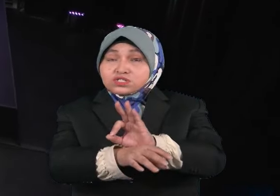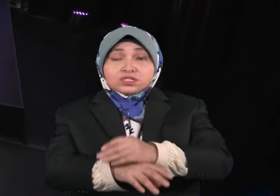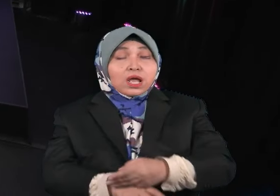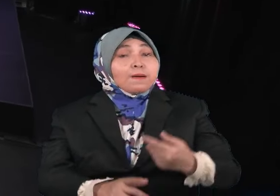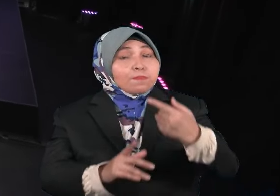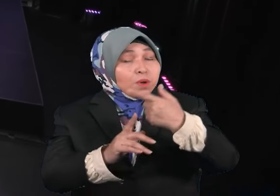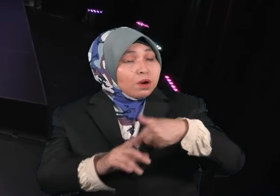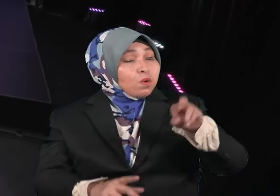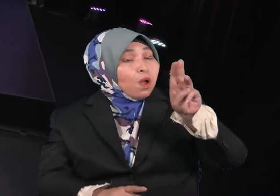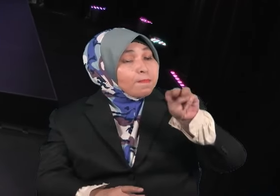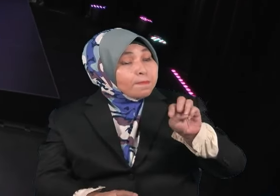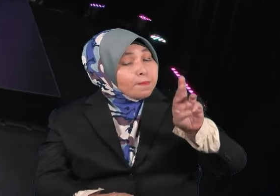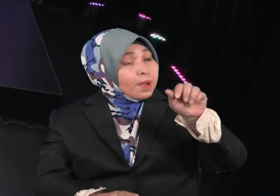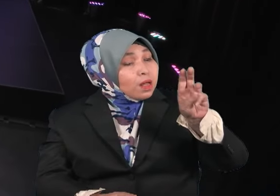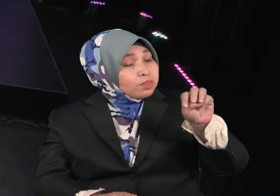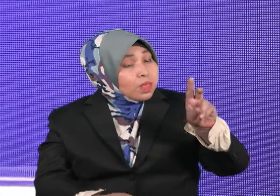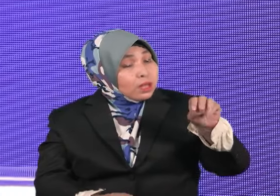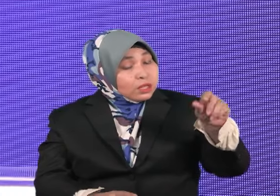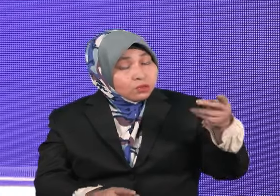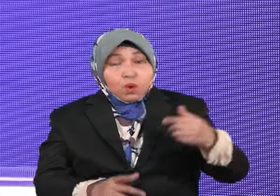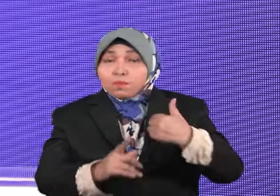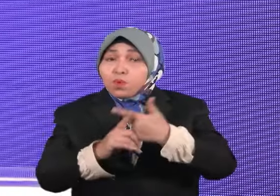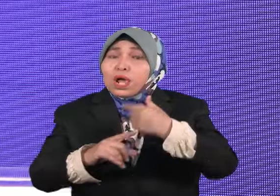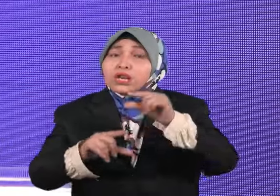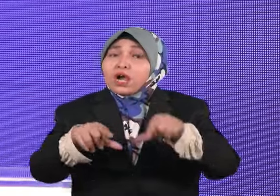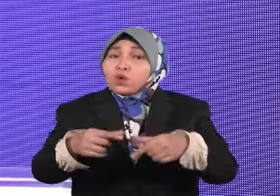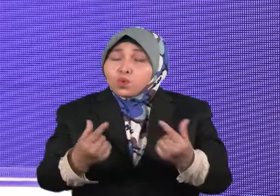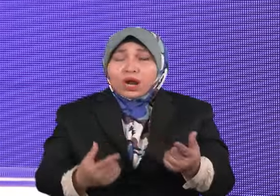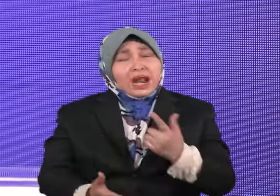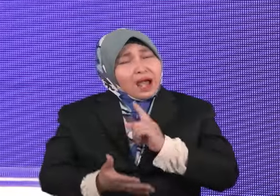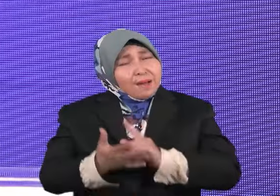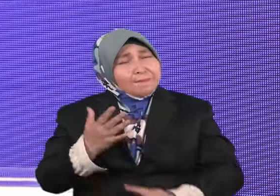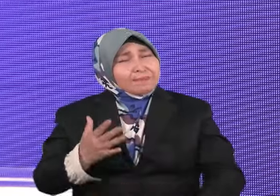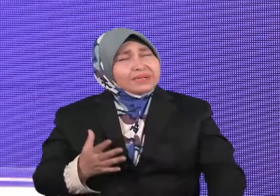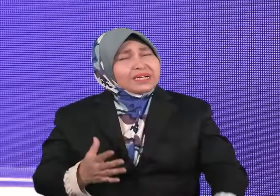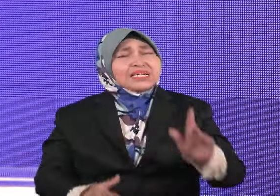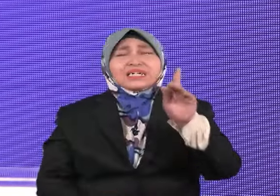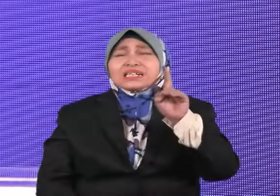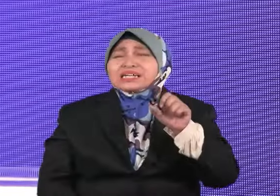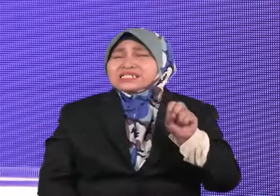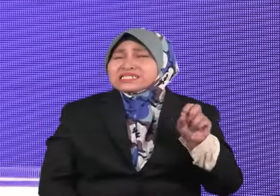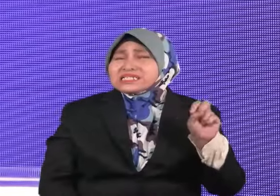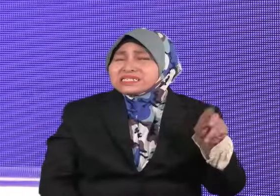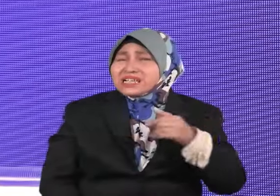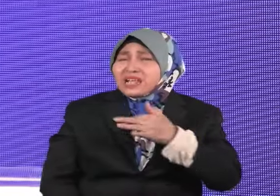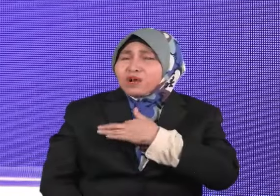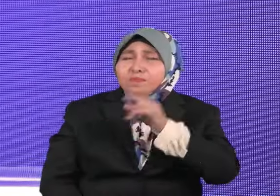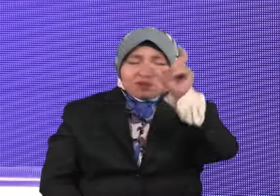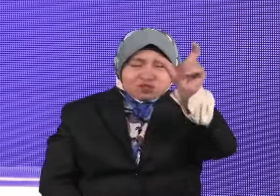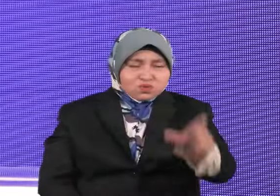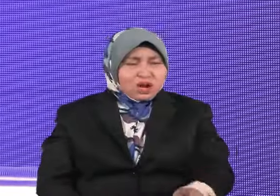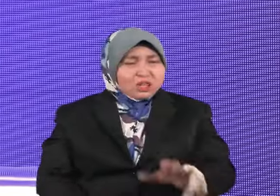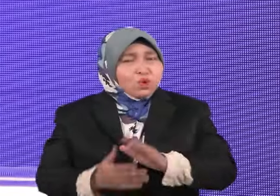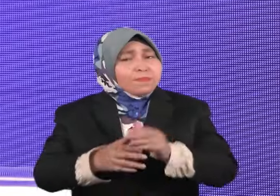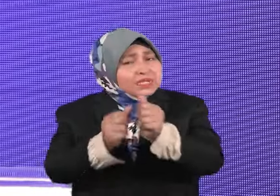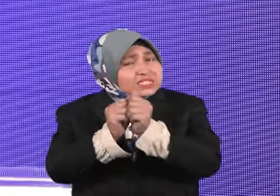sendiri, iaitu ianya adalah bulan Al-Quran, dan apakah kesan apabila seseorang itu bersama dengan Al-Quran